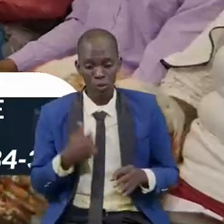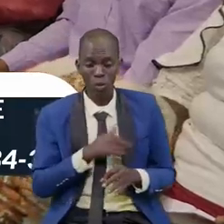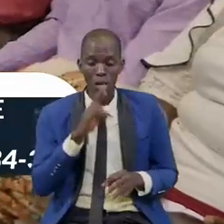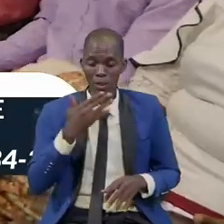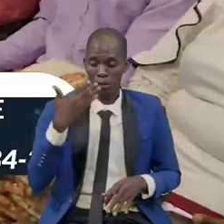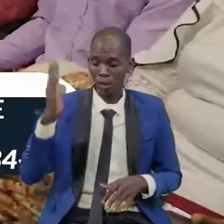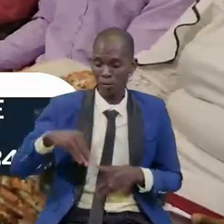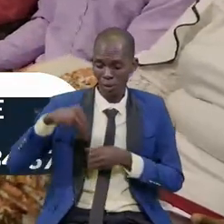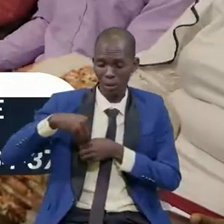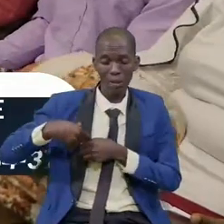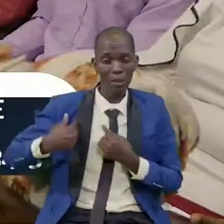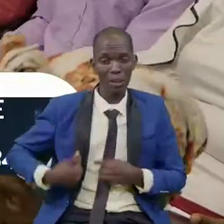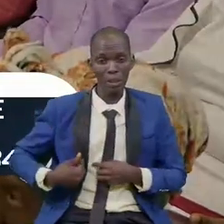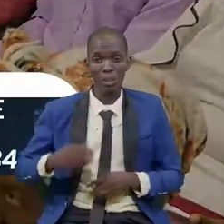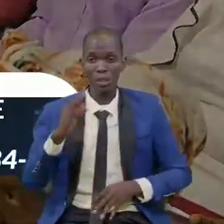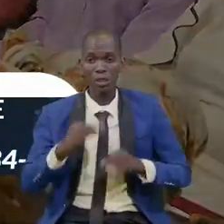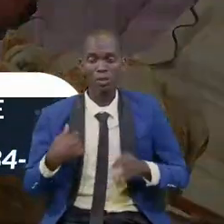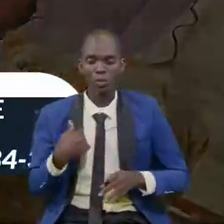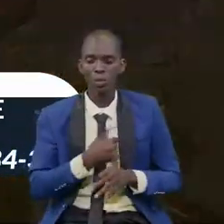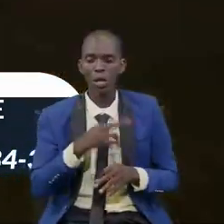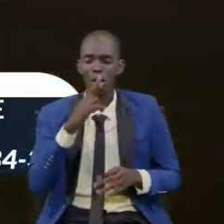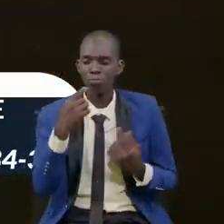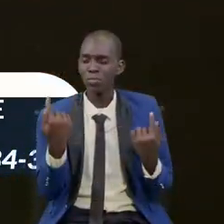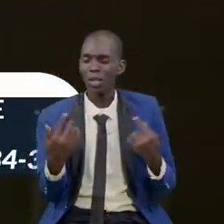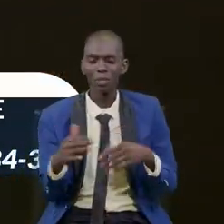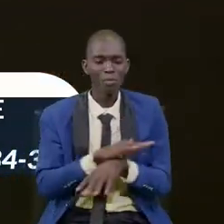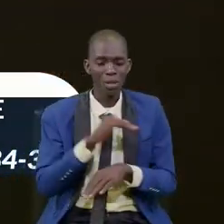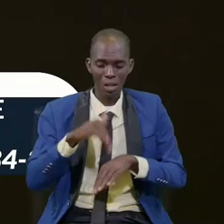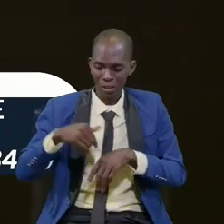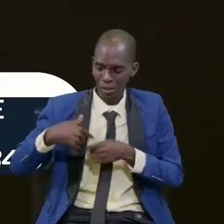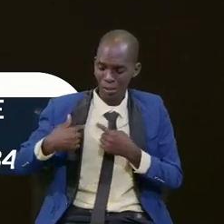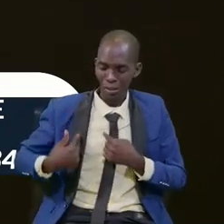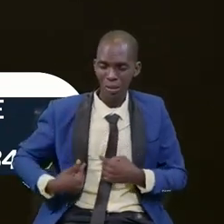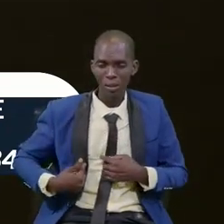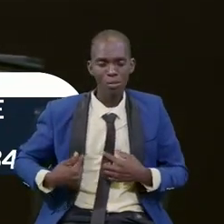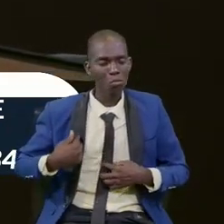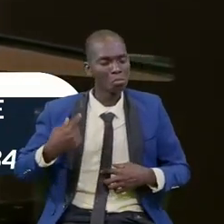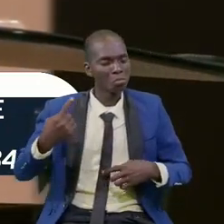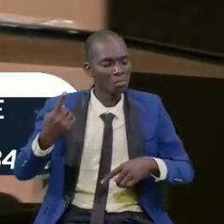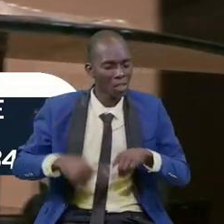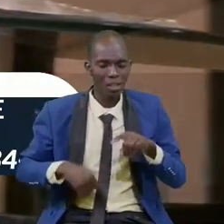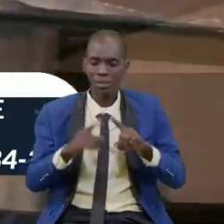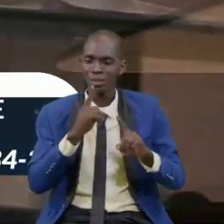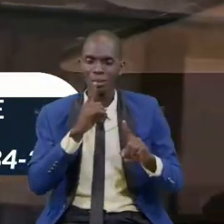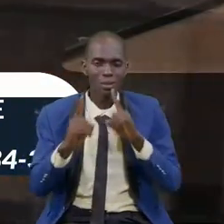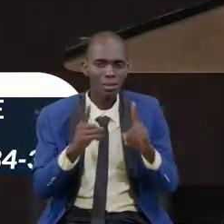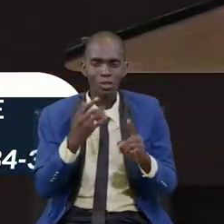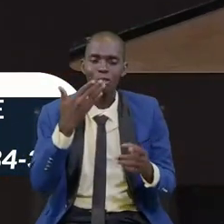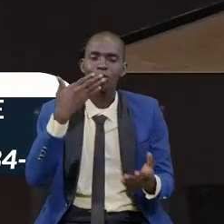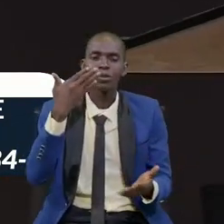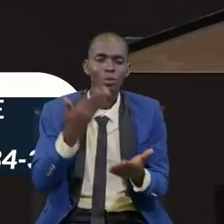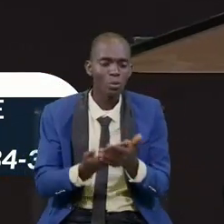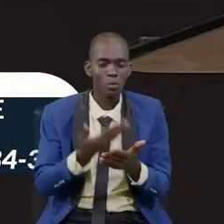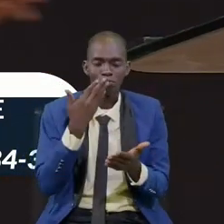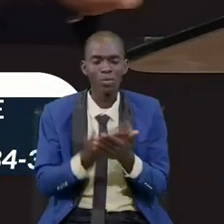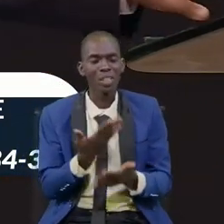avez le cœur mauvais, vous avez le cœur dépravé, vous êtes inique de cœur, vous ne pouvez pas dire